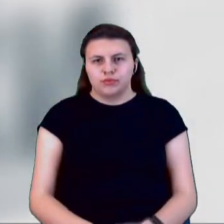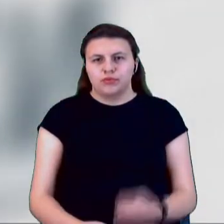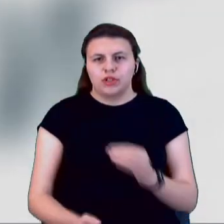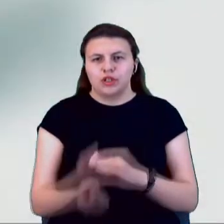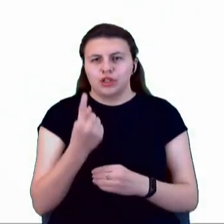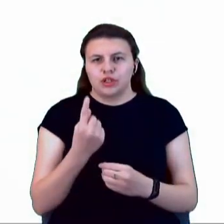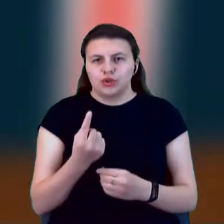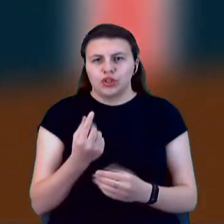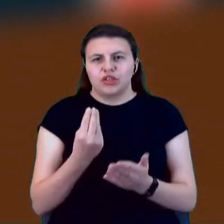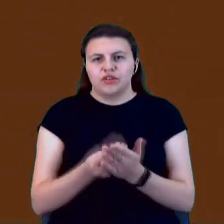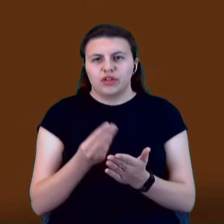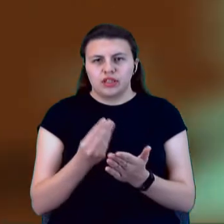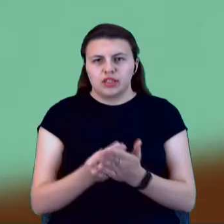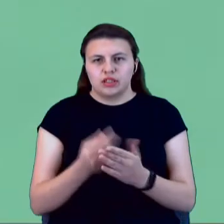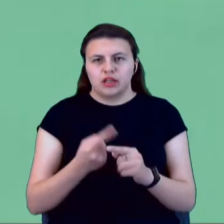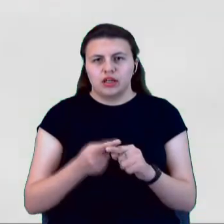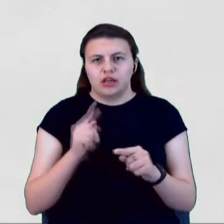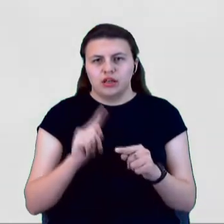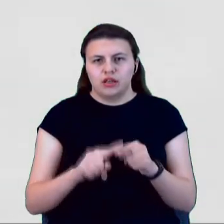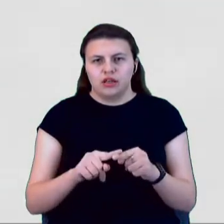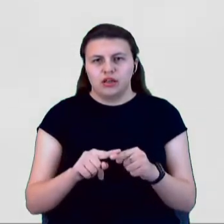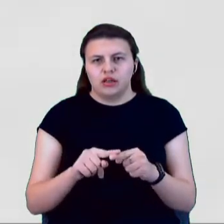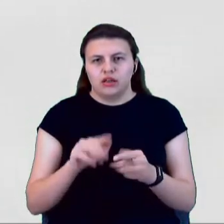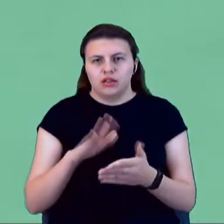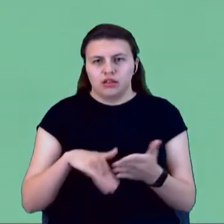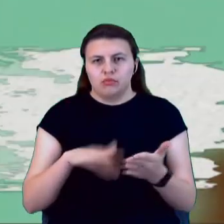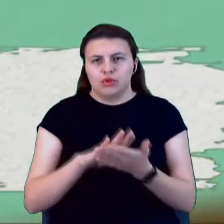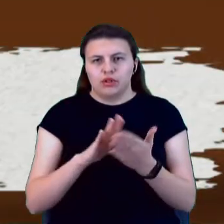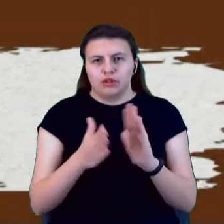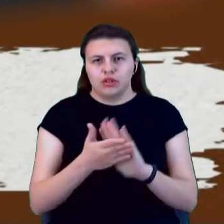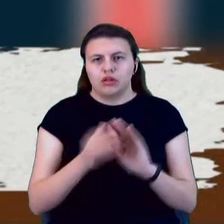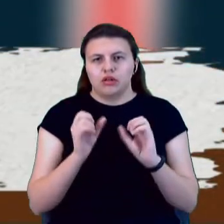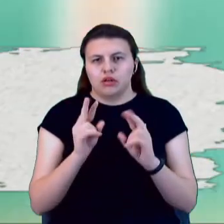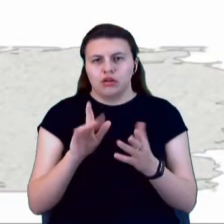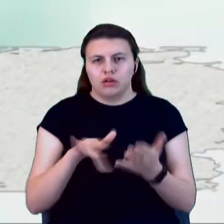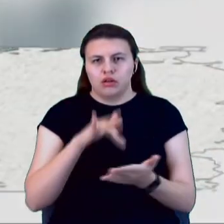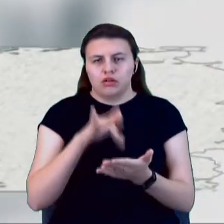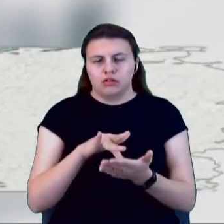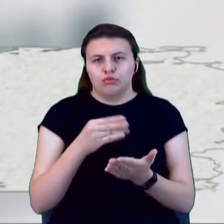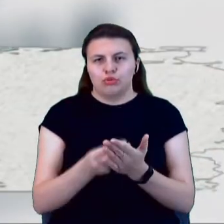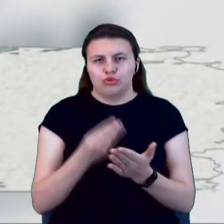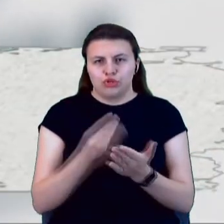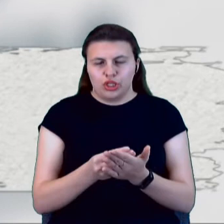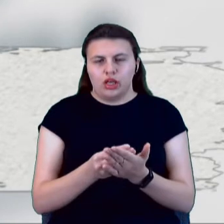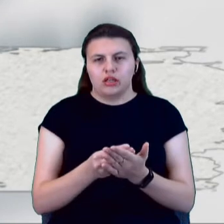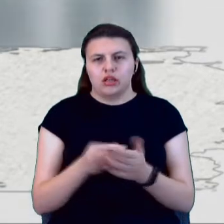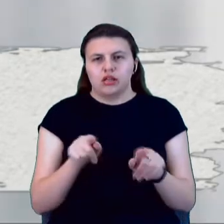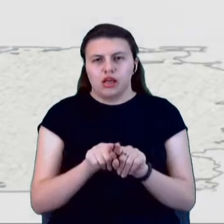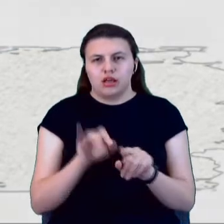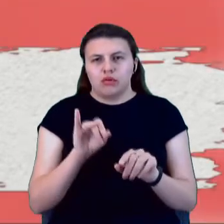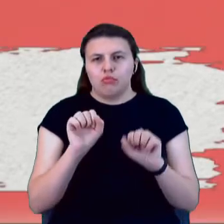Источники финансирования – это, безусловно, как городской бюджет, бюджет города Краматорска, так и по